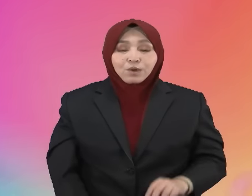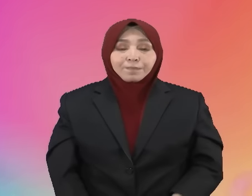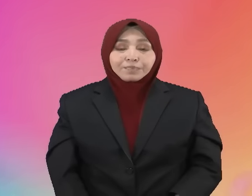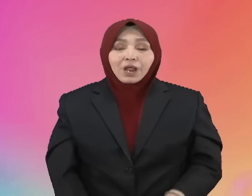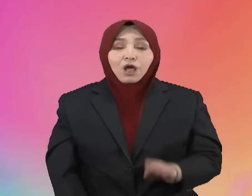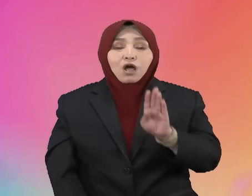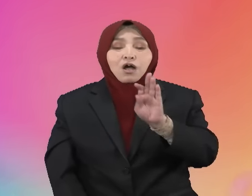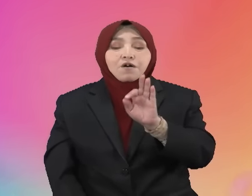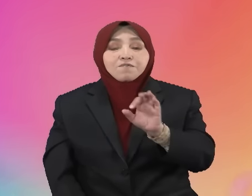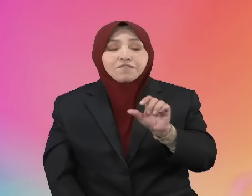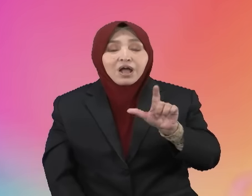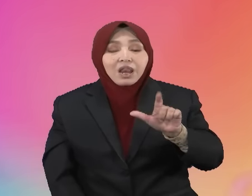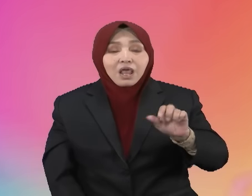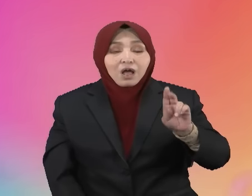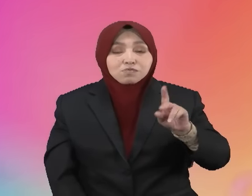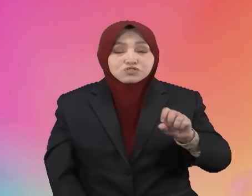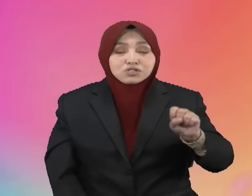فَلَوْ